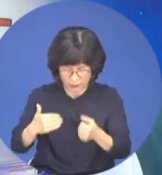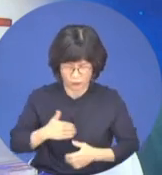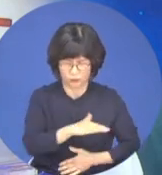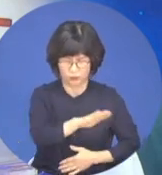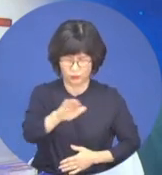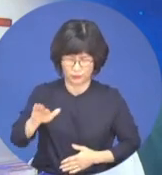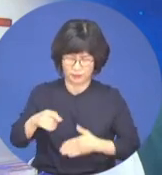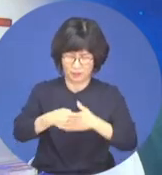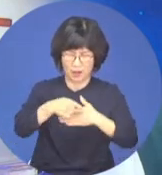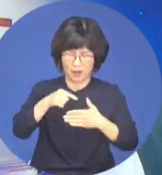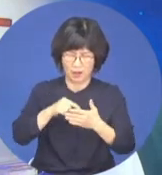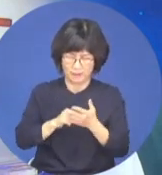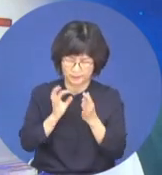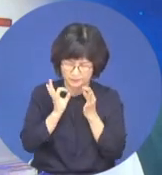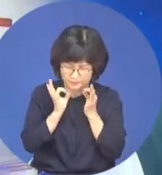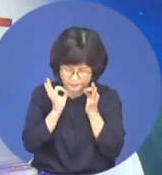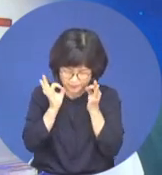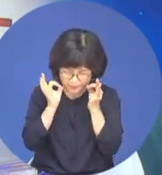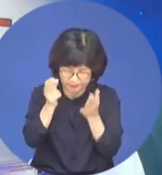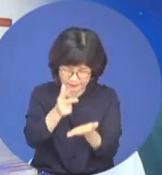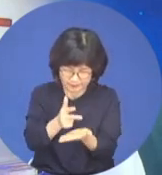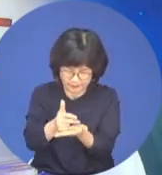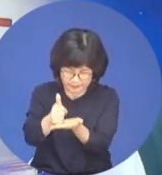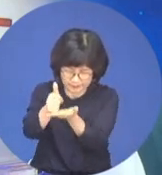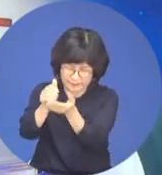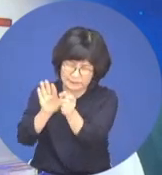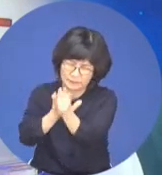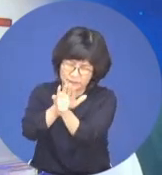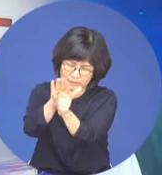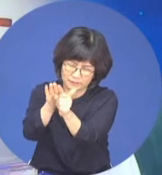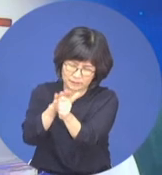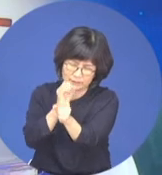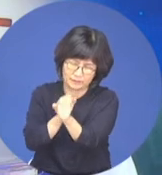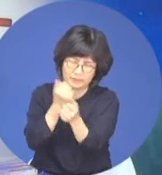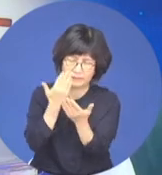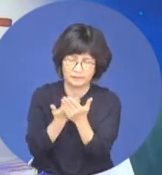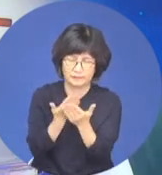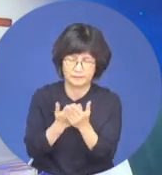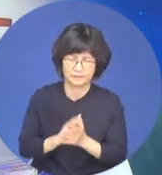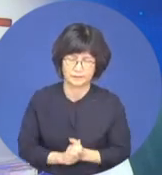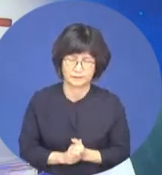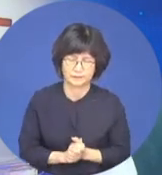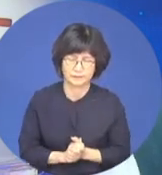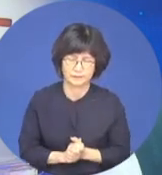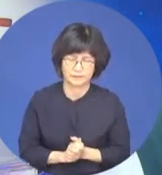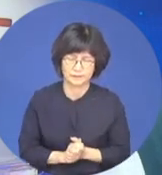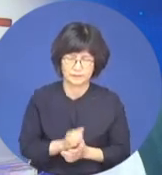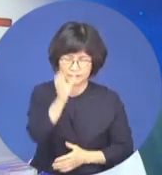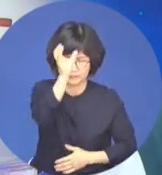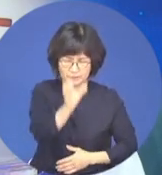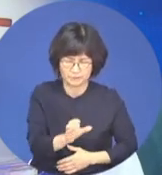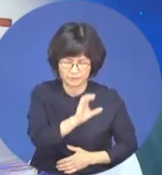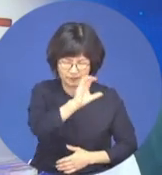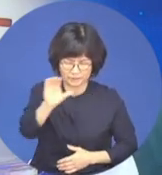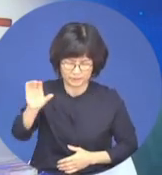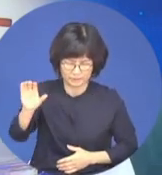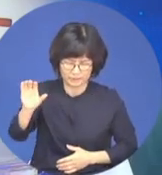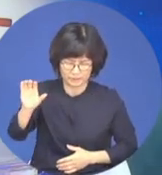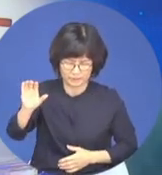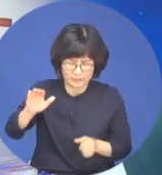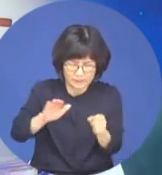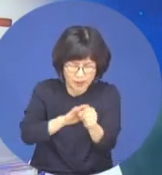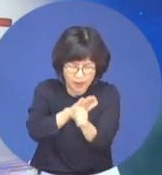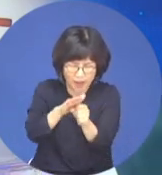다하여 주님을 사랑하게 하옵소서. 십자가의 끝없는 사랑에 힘입어 마음의